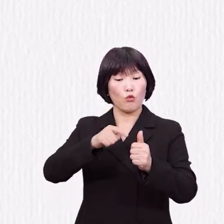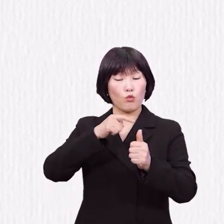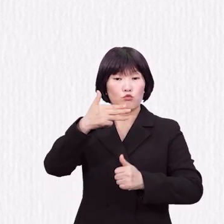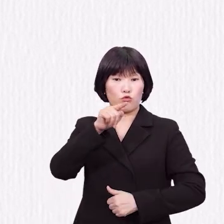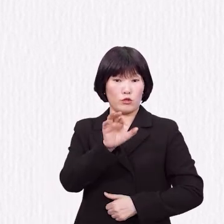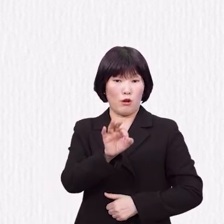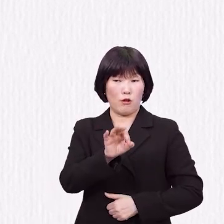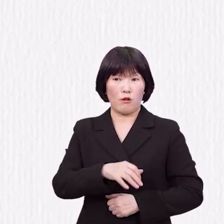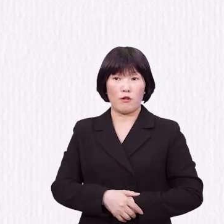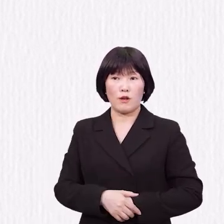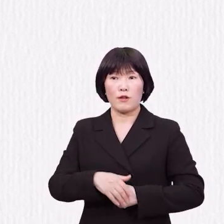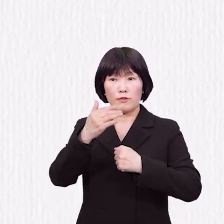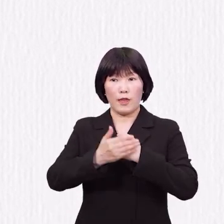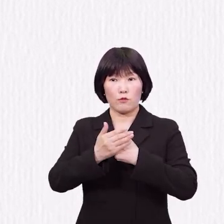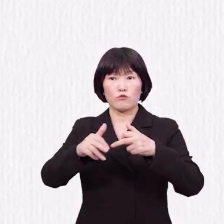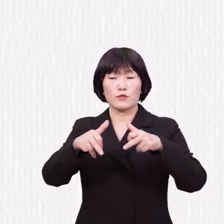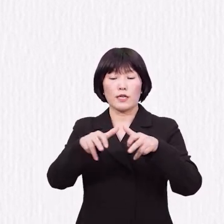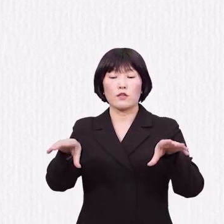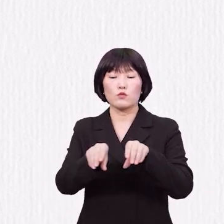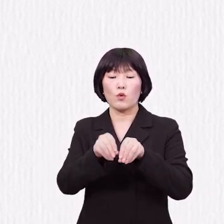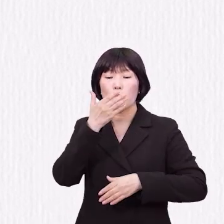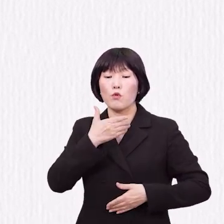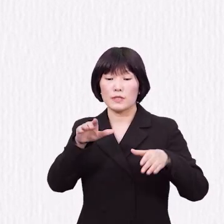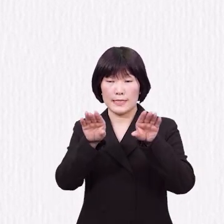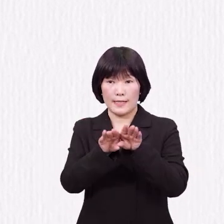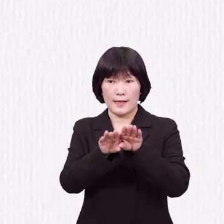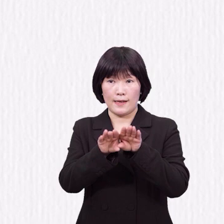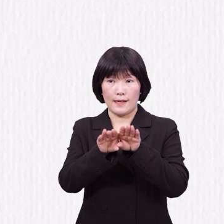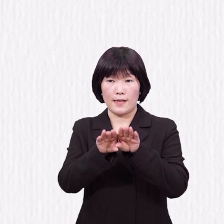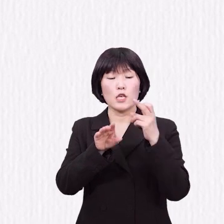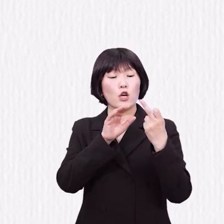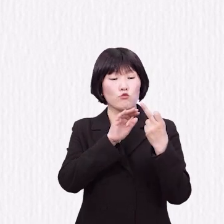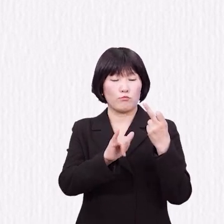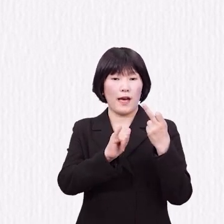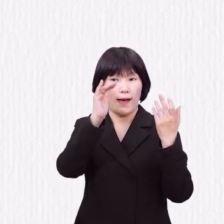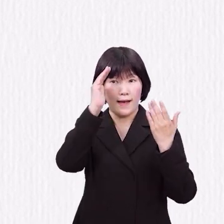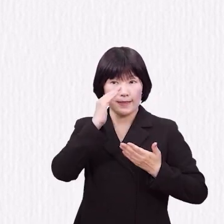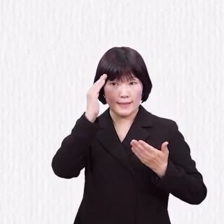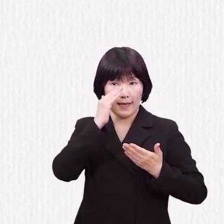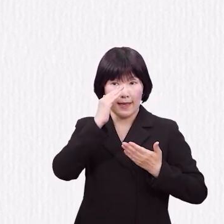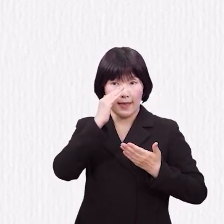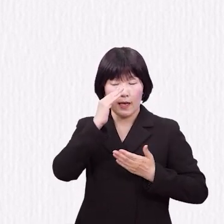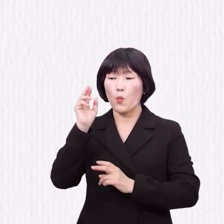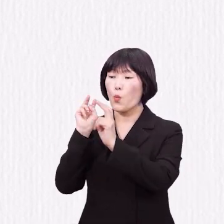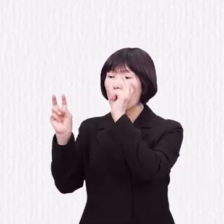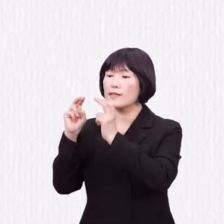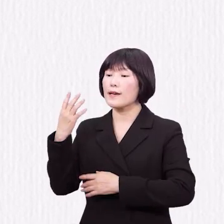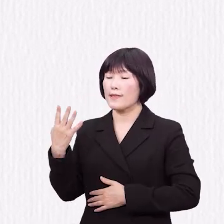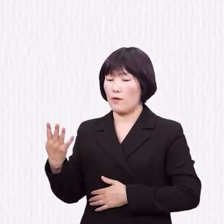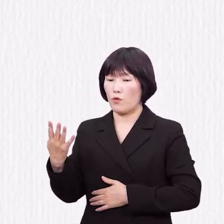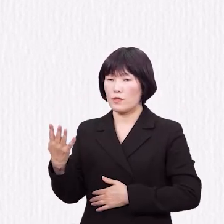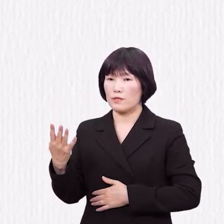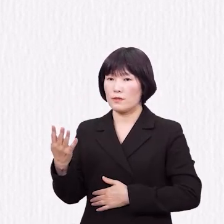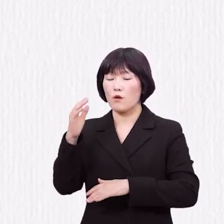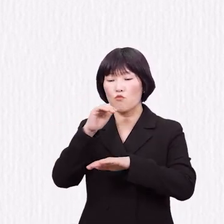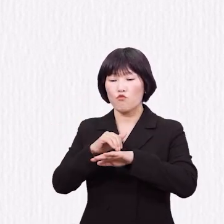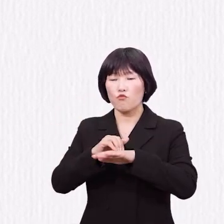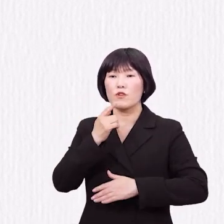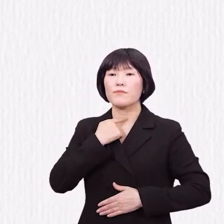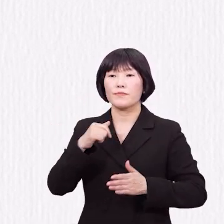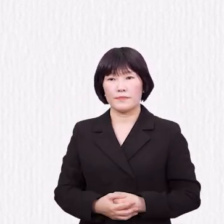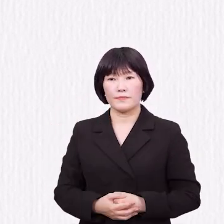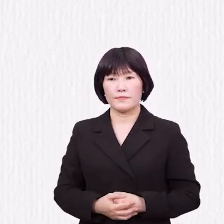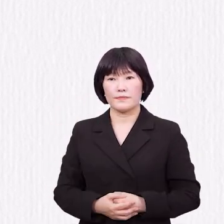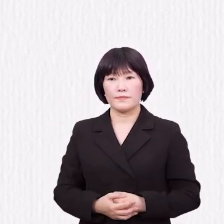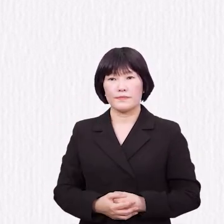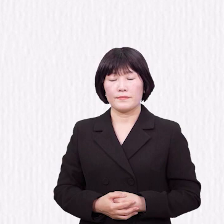대구광역시 교육청에서는 대구 장애인 종합복지관을 통해 12명의 학생들이 4곳의 사업체에서 직무훈련을